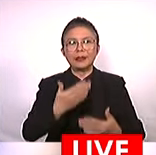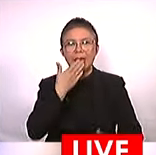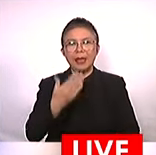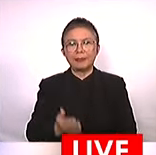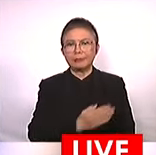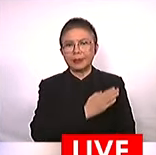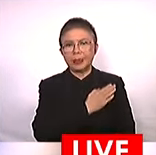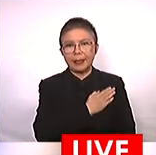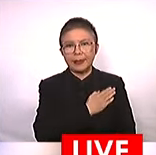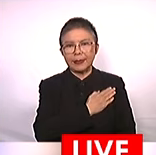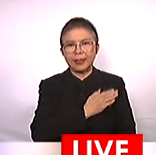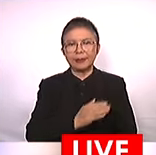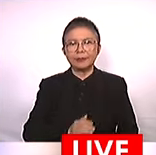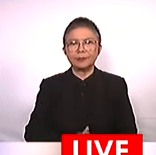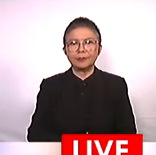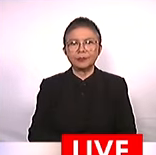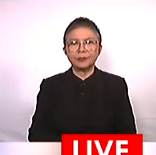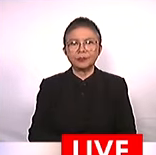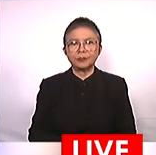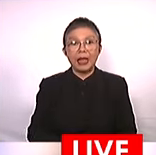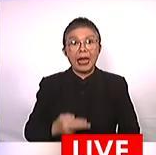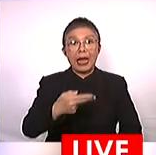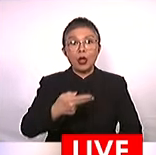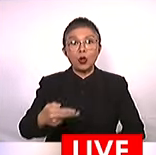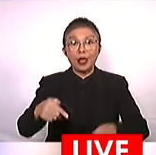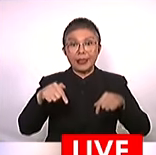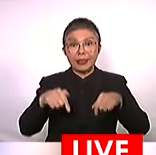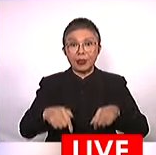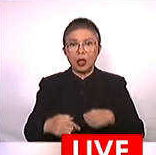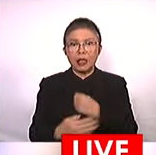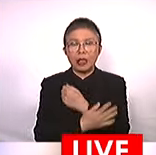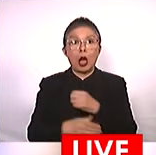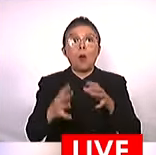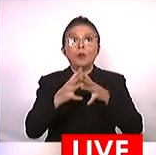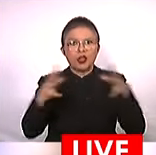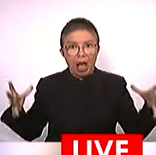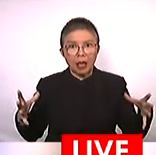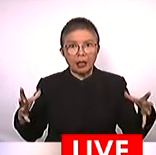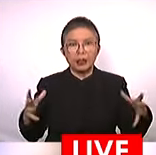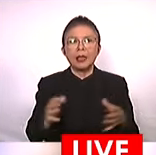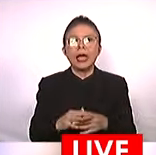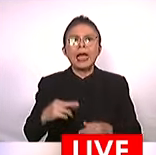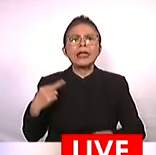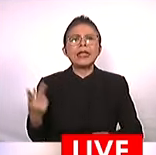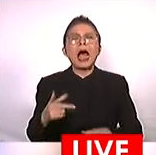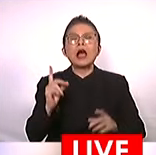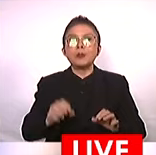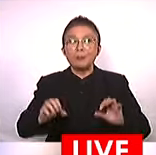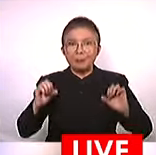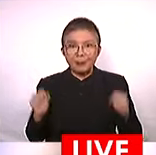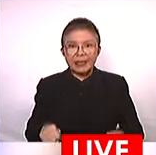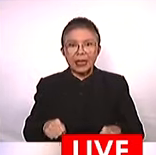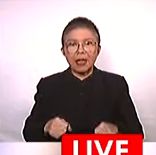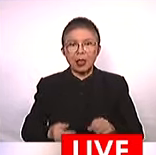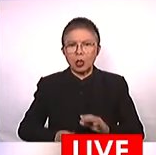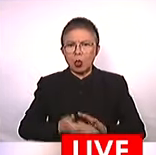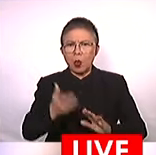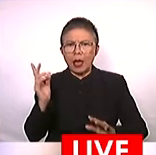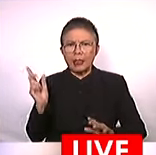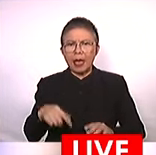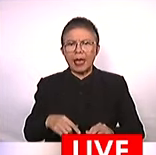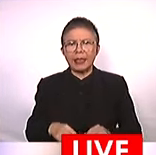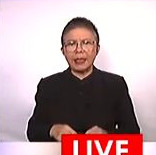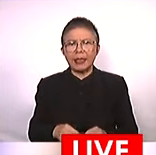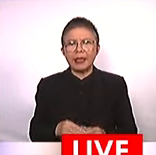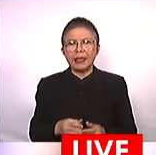salam kebajikan Indonesia ini negara besar kita harus mampu keluar